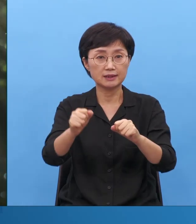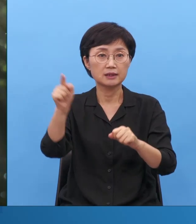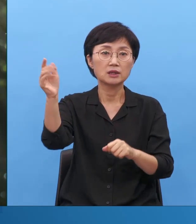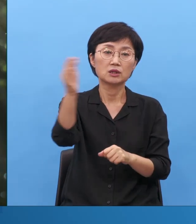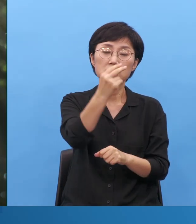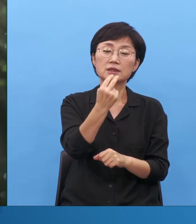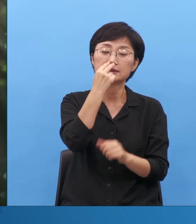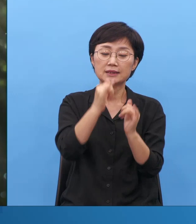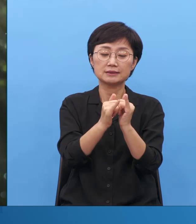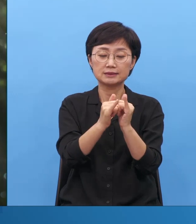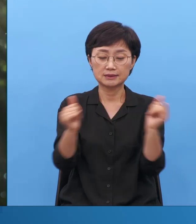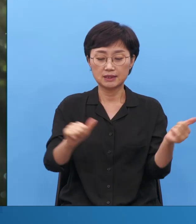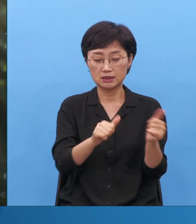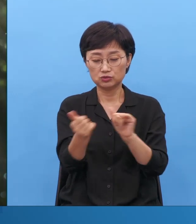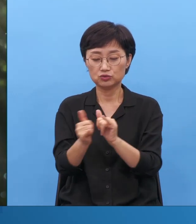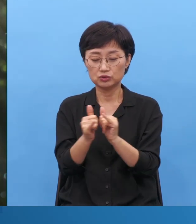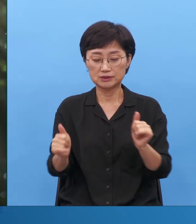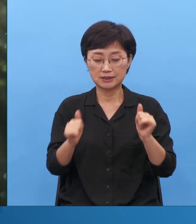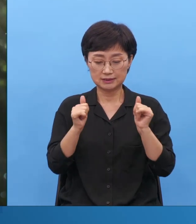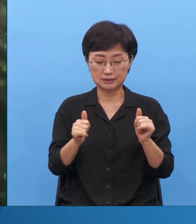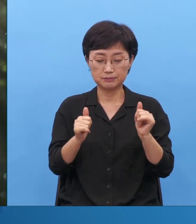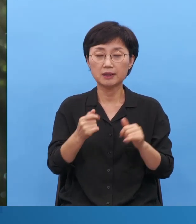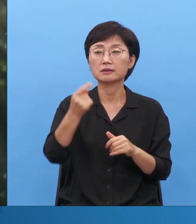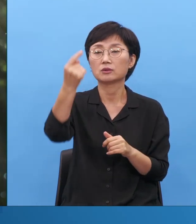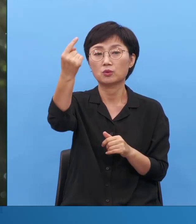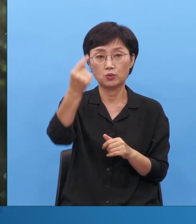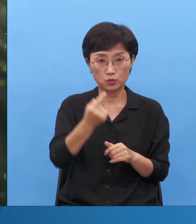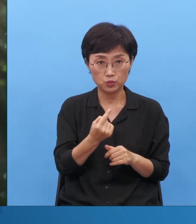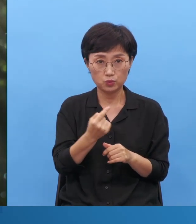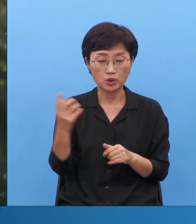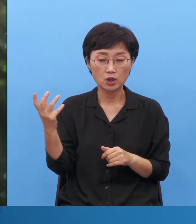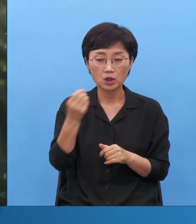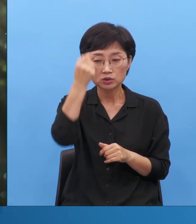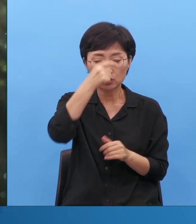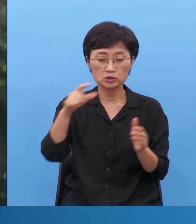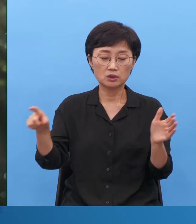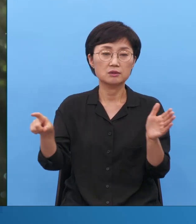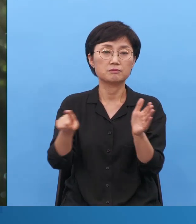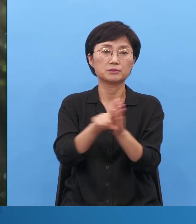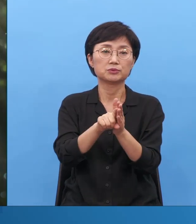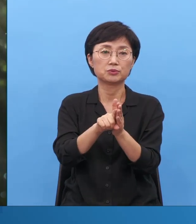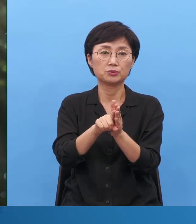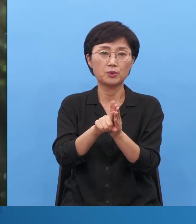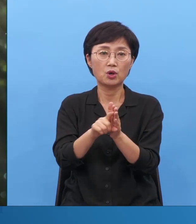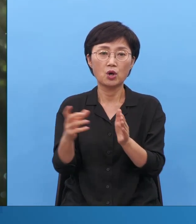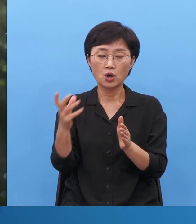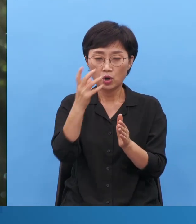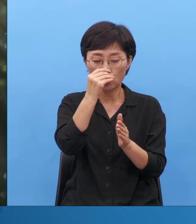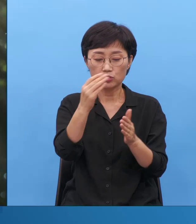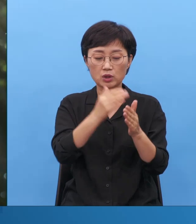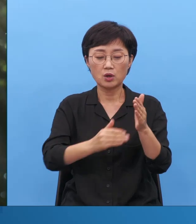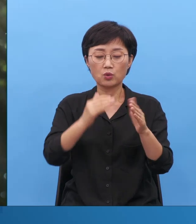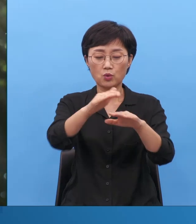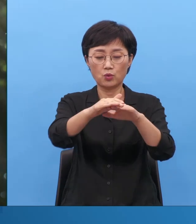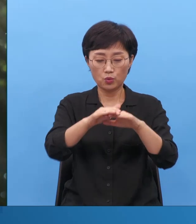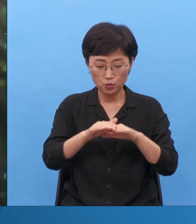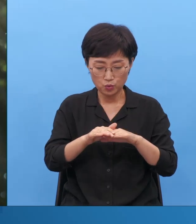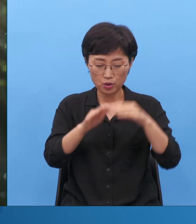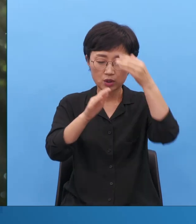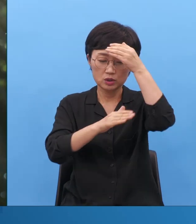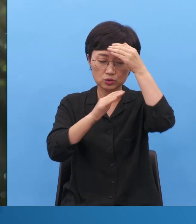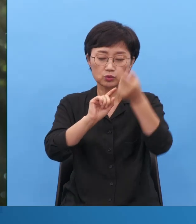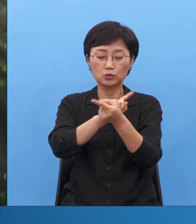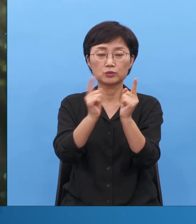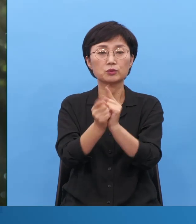내계시다가 저로서 산자와 준자를 심판하러 오시리라. 성령을 믿사오며 거룩한 공유와